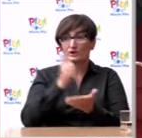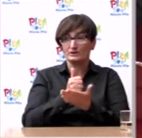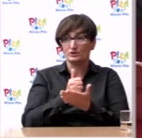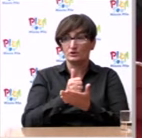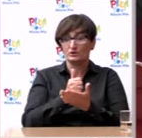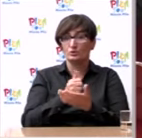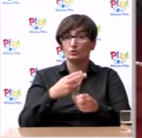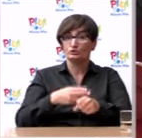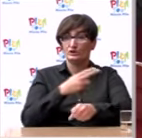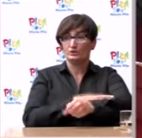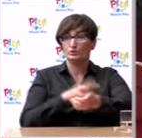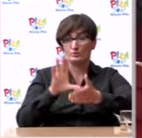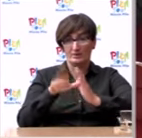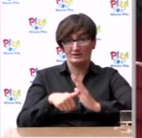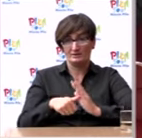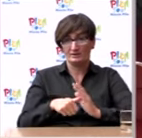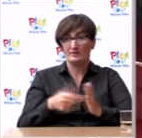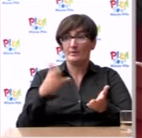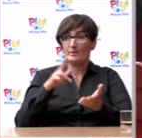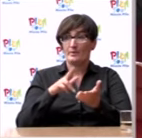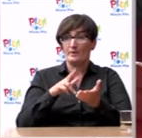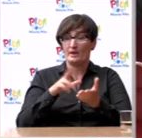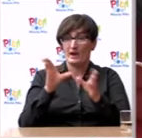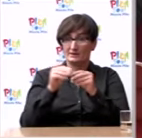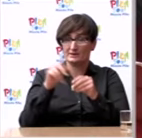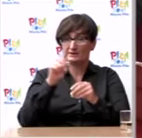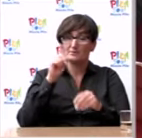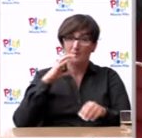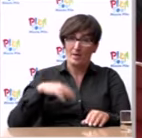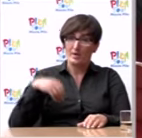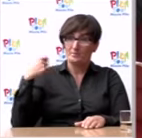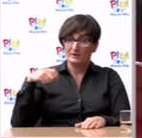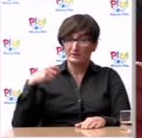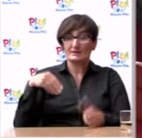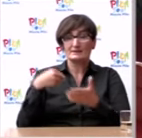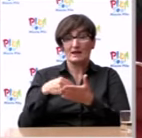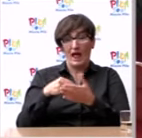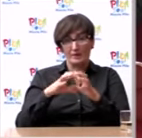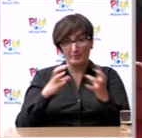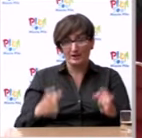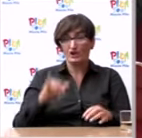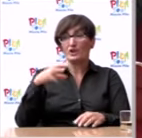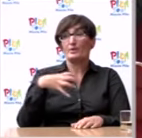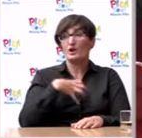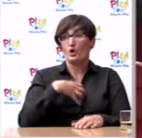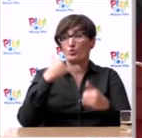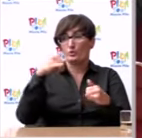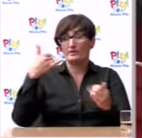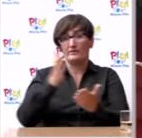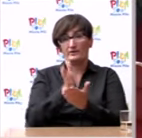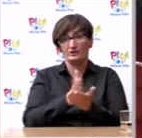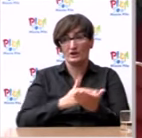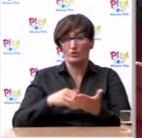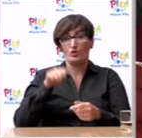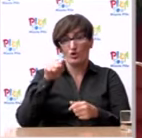Urzędu Miasta na czele z panem prezydentem i skarbnikiem i wszystkimi dyrektorami wydziałów,